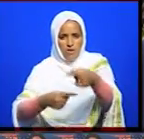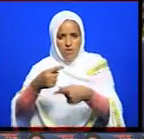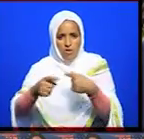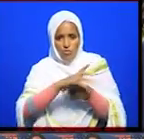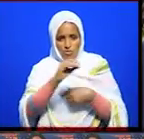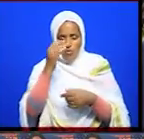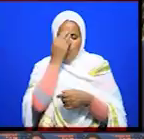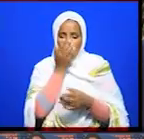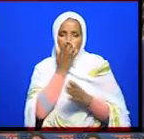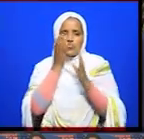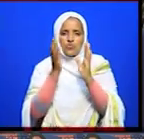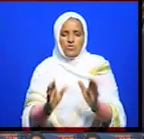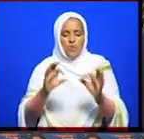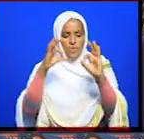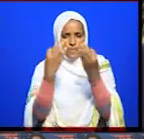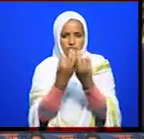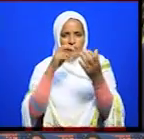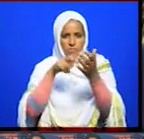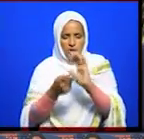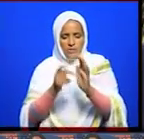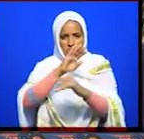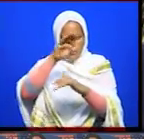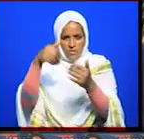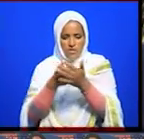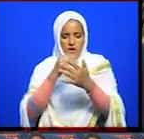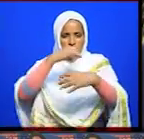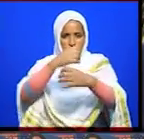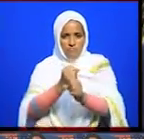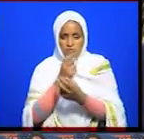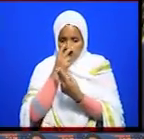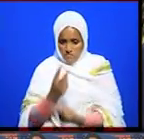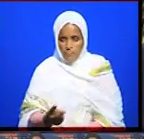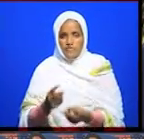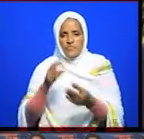አስተዳደር ይጓዛሉና ኦርቶዶክሳዊ ቤተሰብ ማለት ጠቅለል ባለ መልኩ